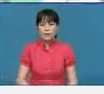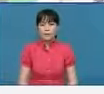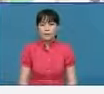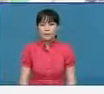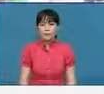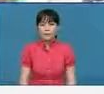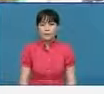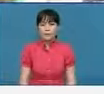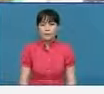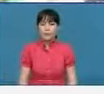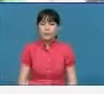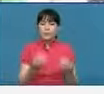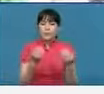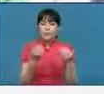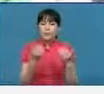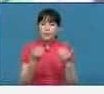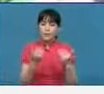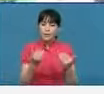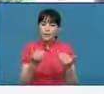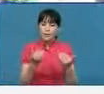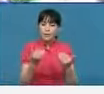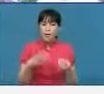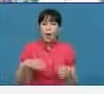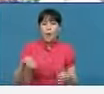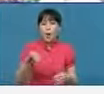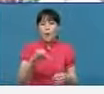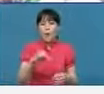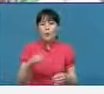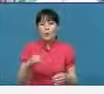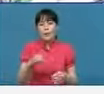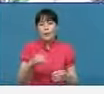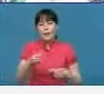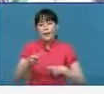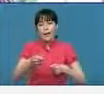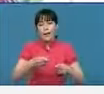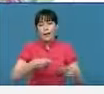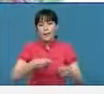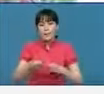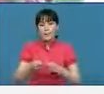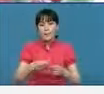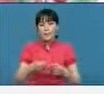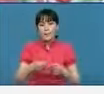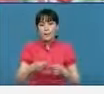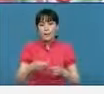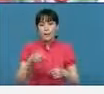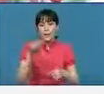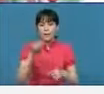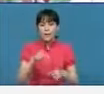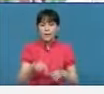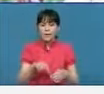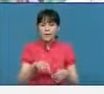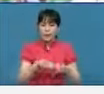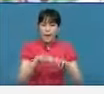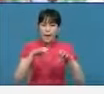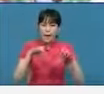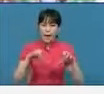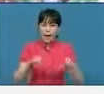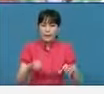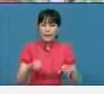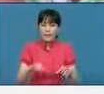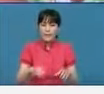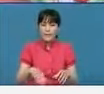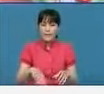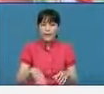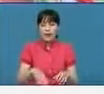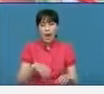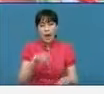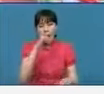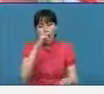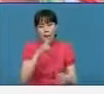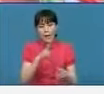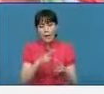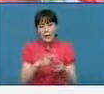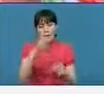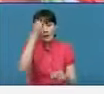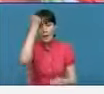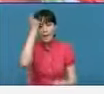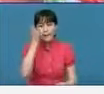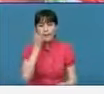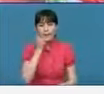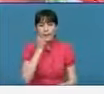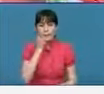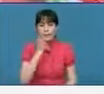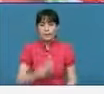сүрсін. Мына облыстық әкімшілікке, оның аппаратында істеген жігіттерге мыңда бір